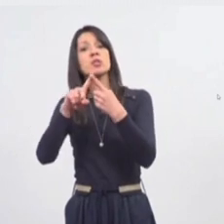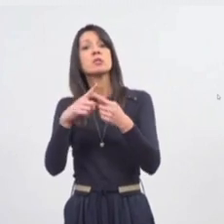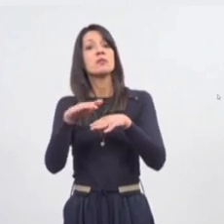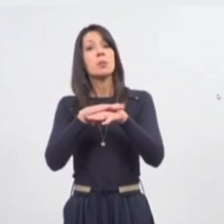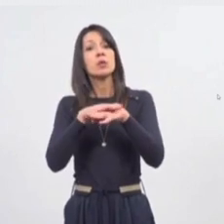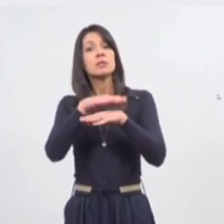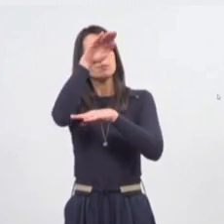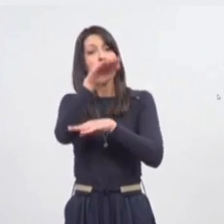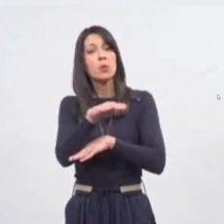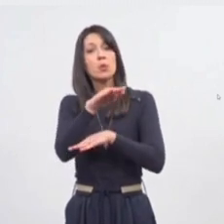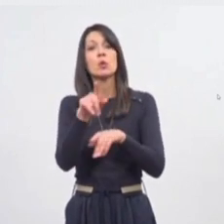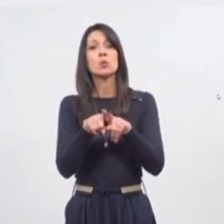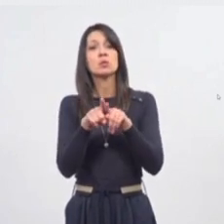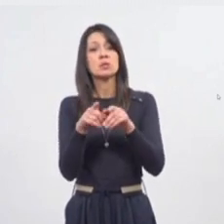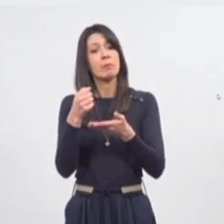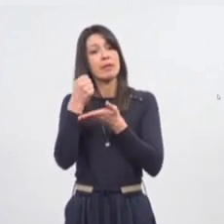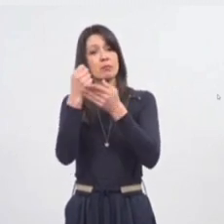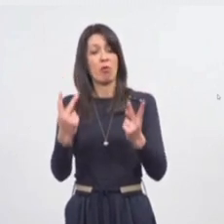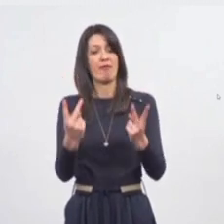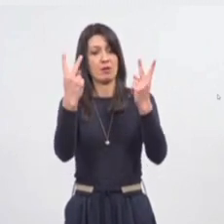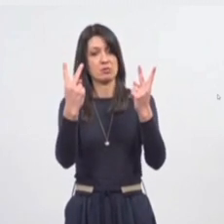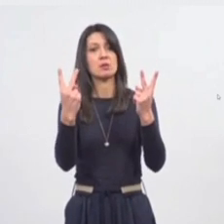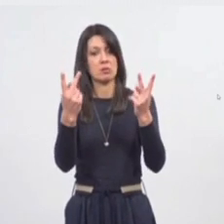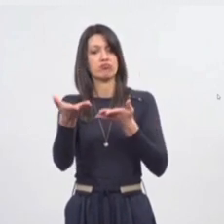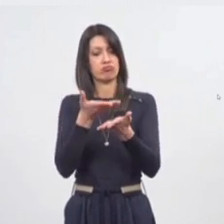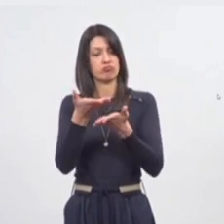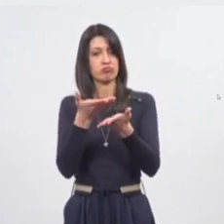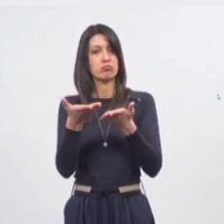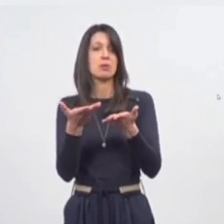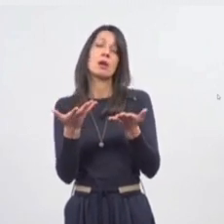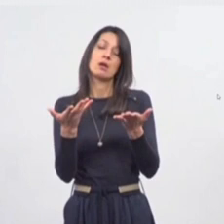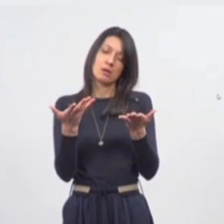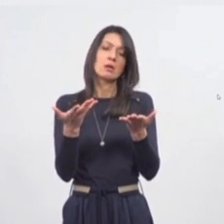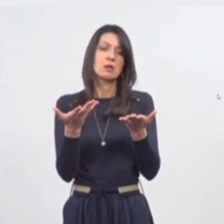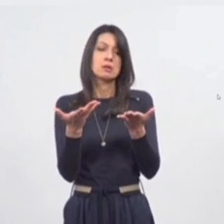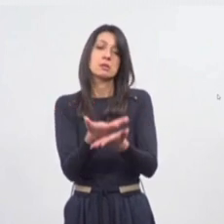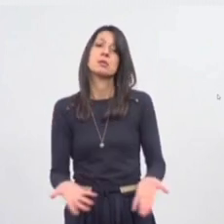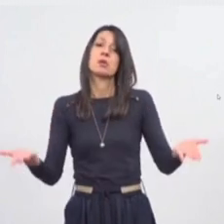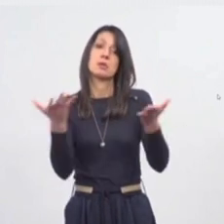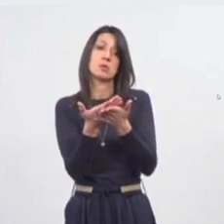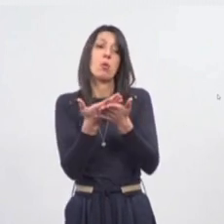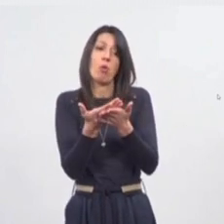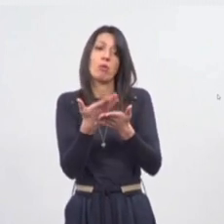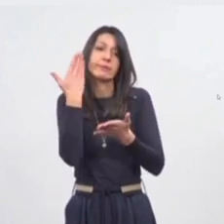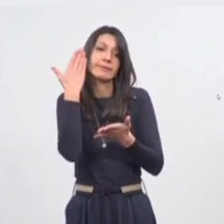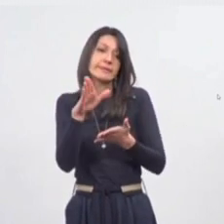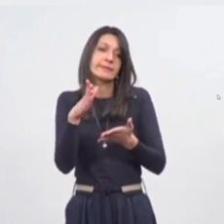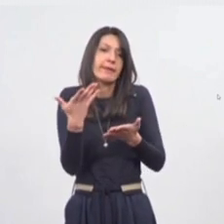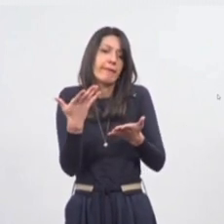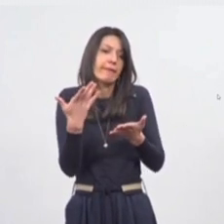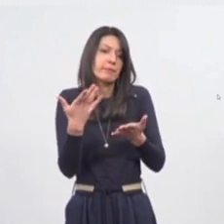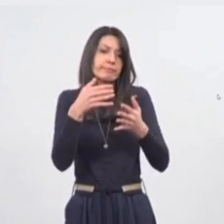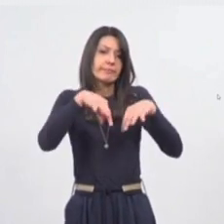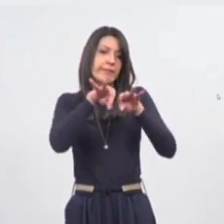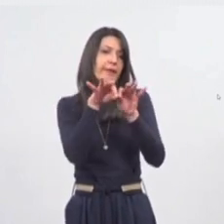de valorisation du patrimoine. Là encore, la dramatique actualité internationale est venue renforcer